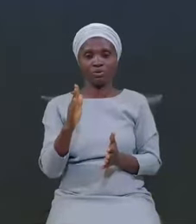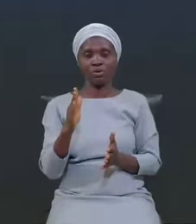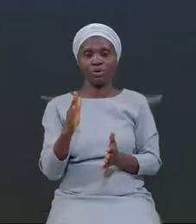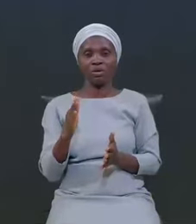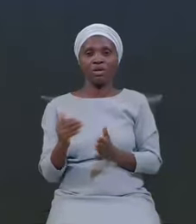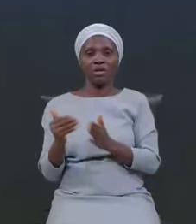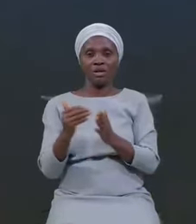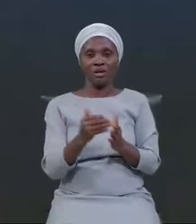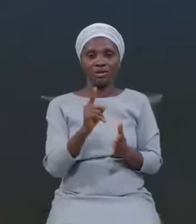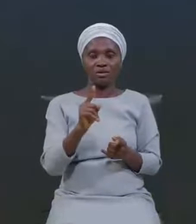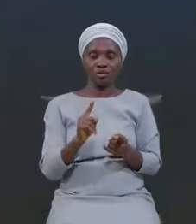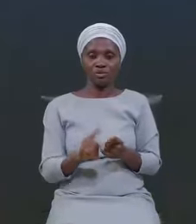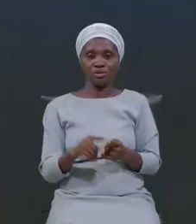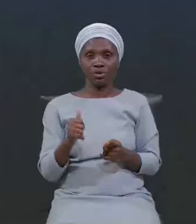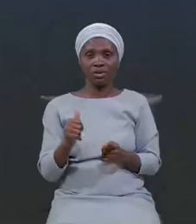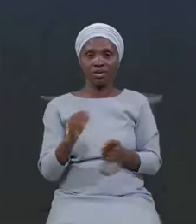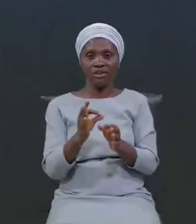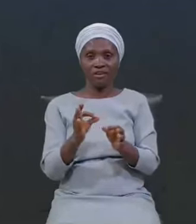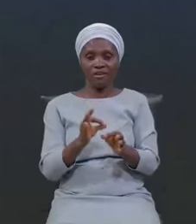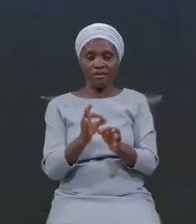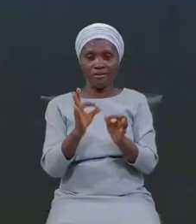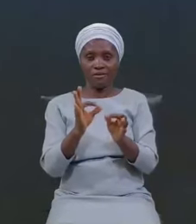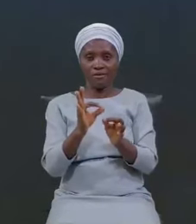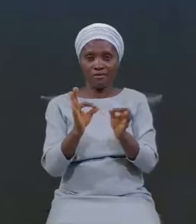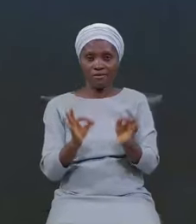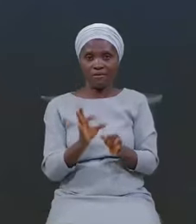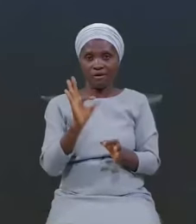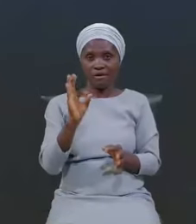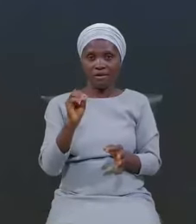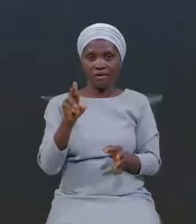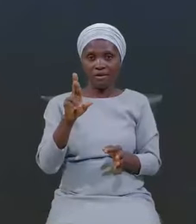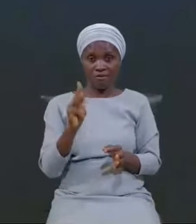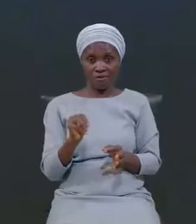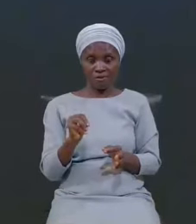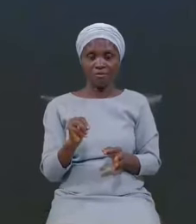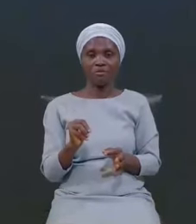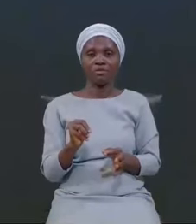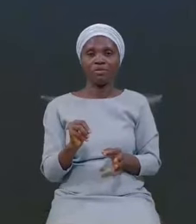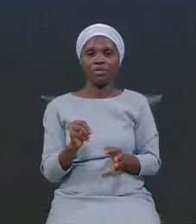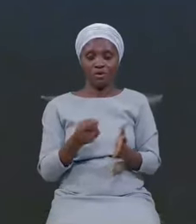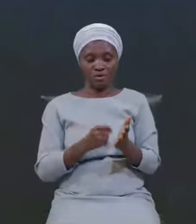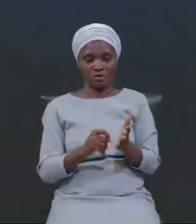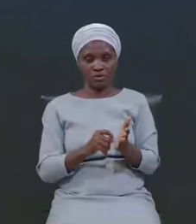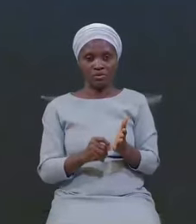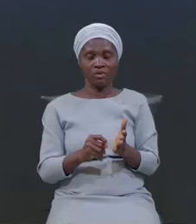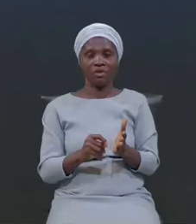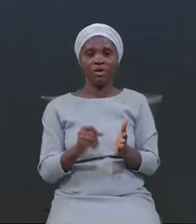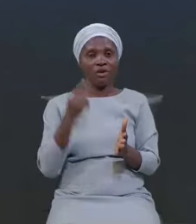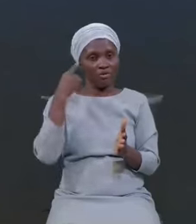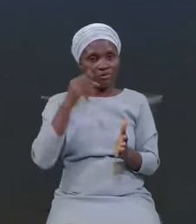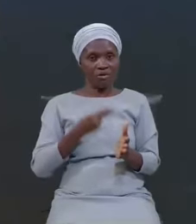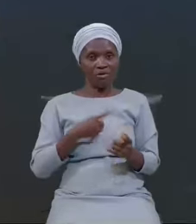ligne, il y a un lien qui va s'afficher. Vous pouvez cliquer dessus. Il y a un formulaire également que vous pouvez